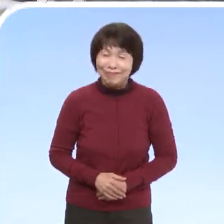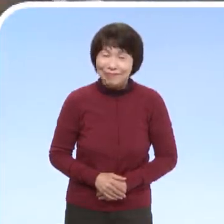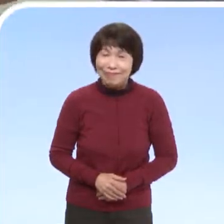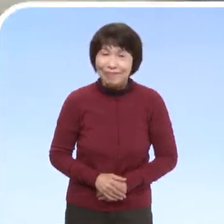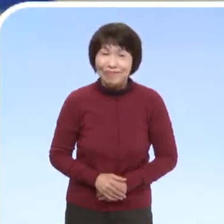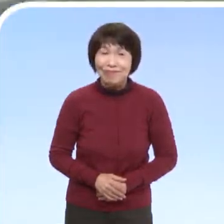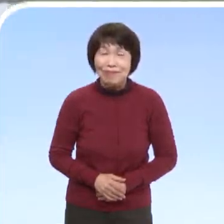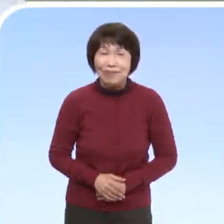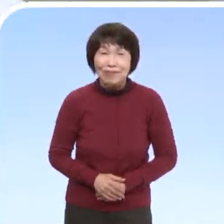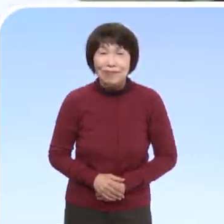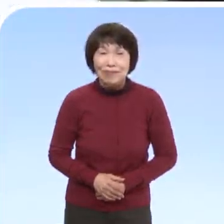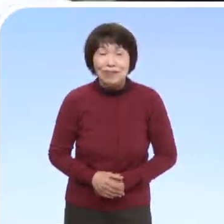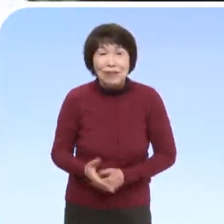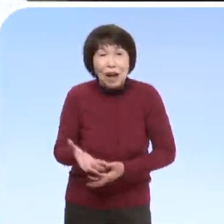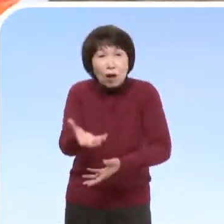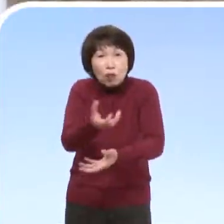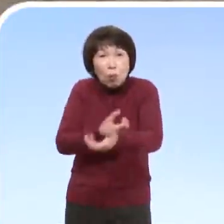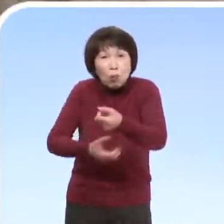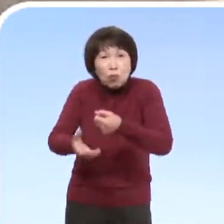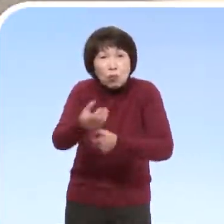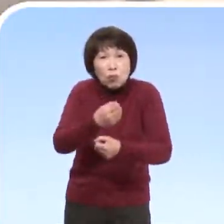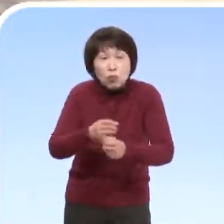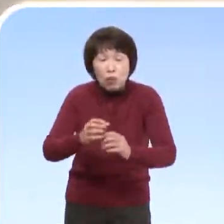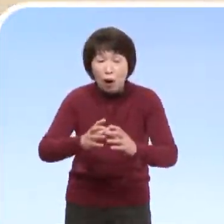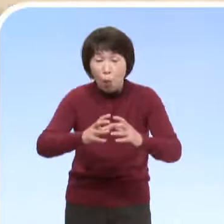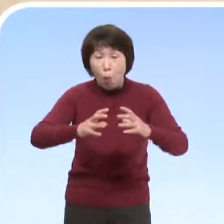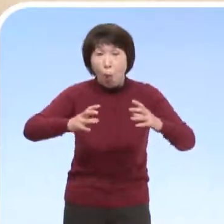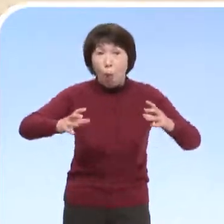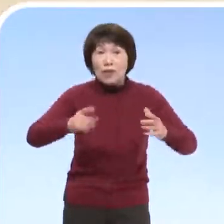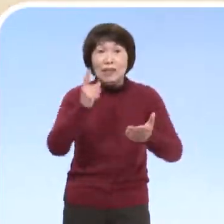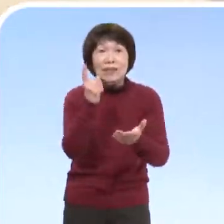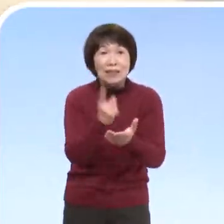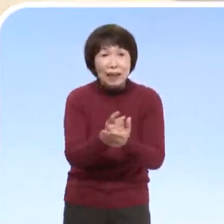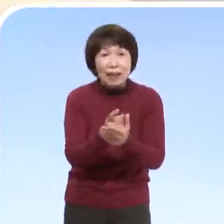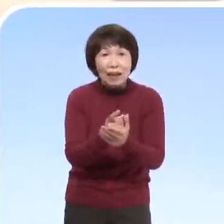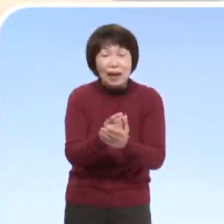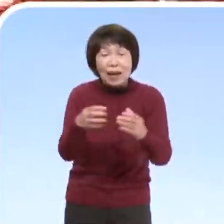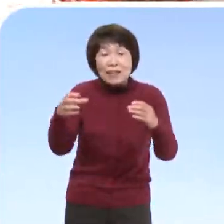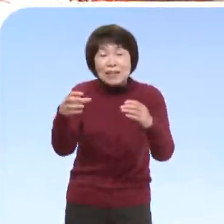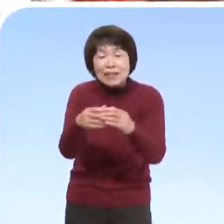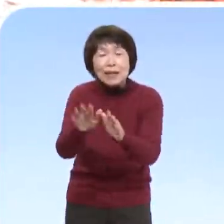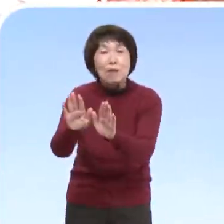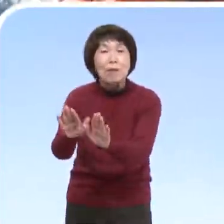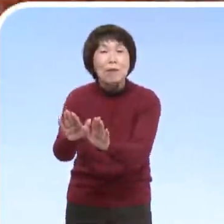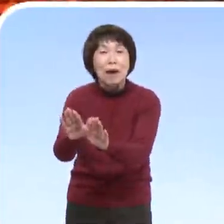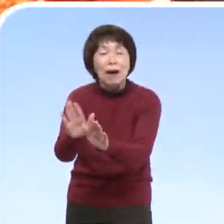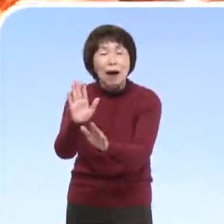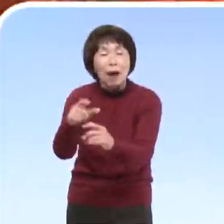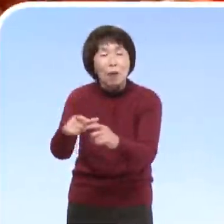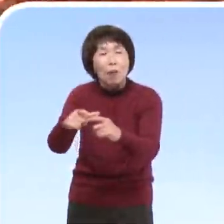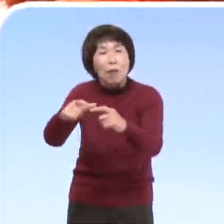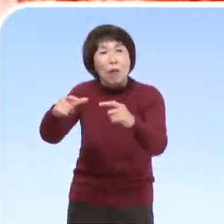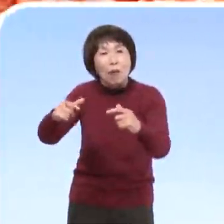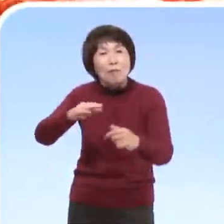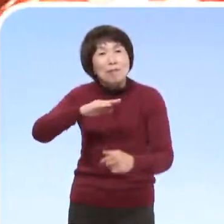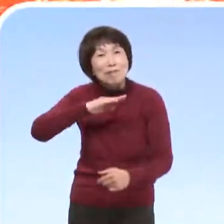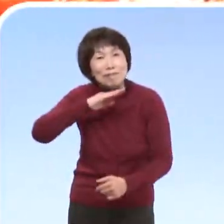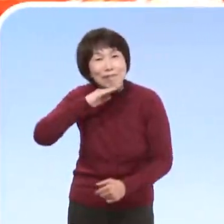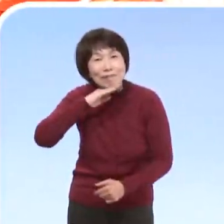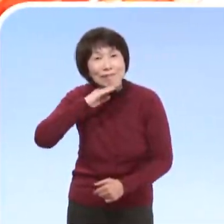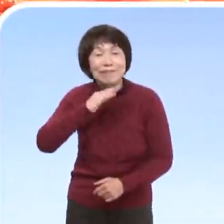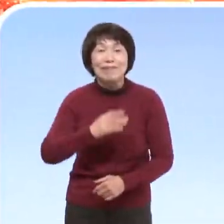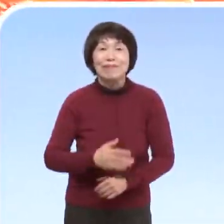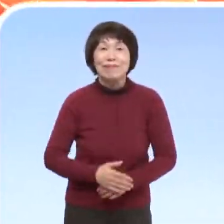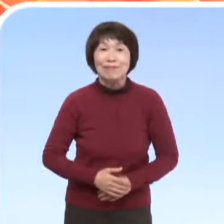こういった工夫によって水揚げするカニのサイズは大きくなり、立派で美味しいカニが私たちの元に届